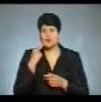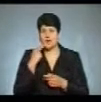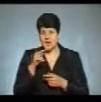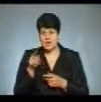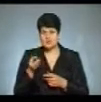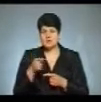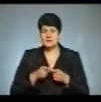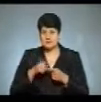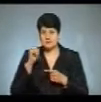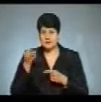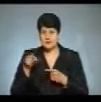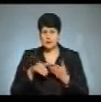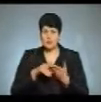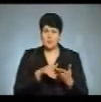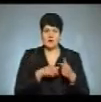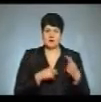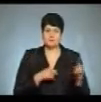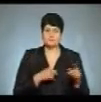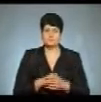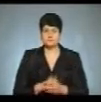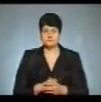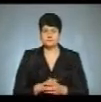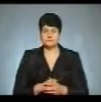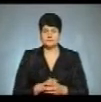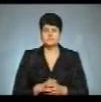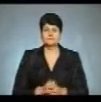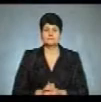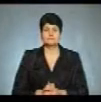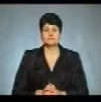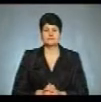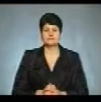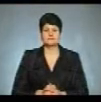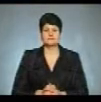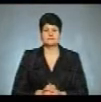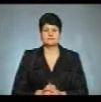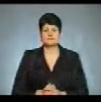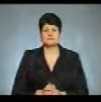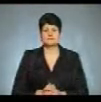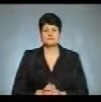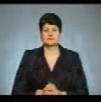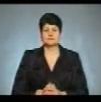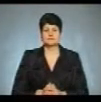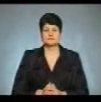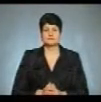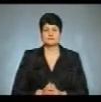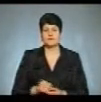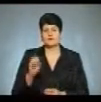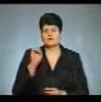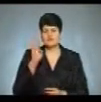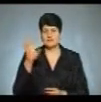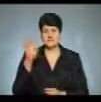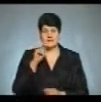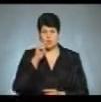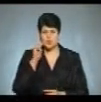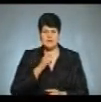цією справою володіє, допомагає. Світлана Лазорик, Андрій Бодак. Новини. У 14-тих